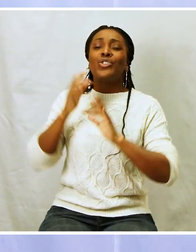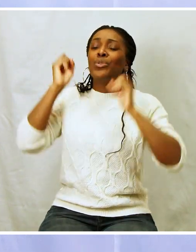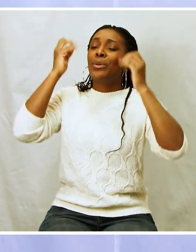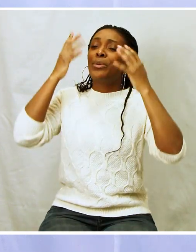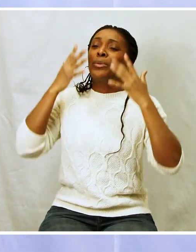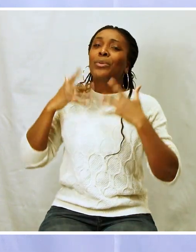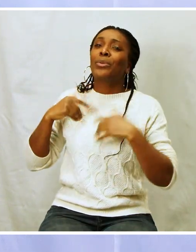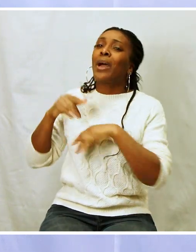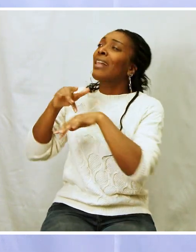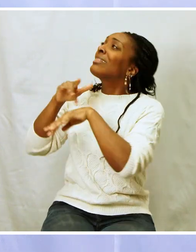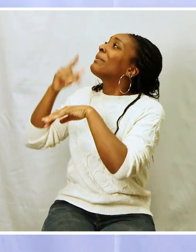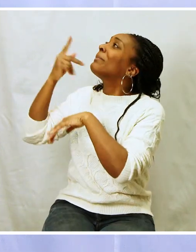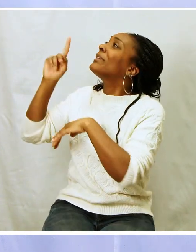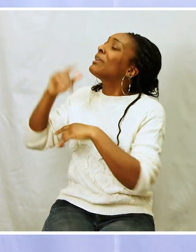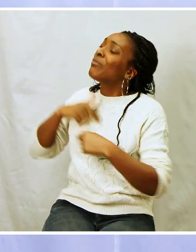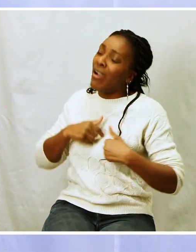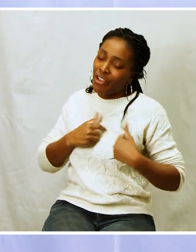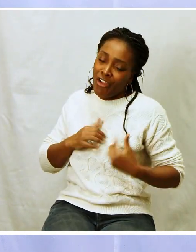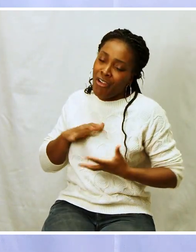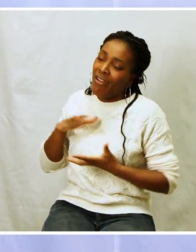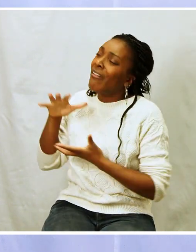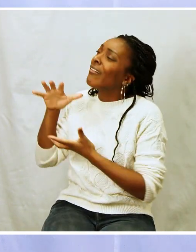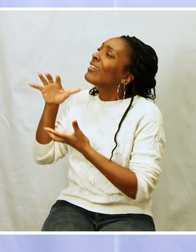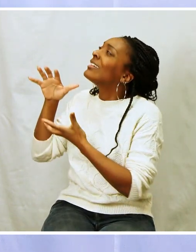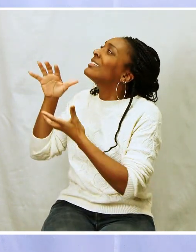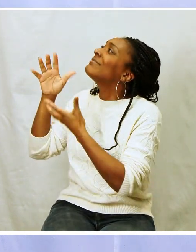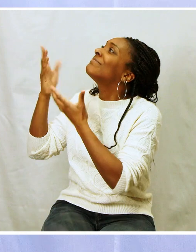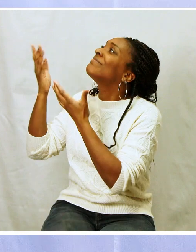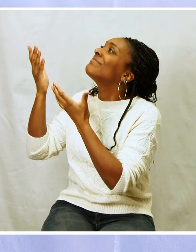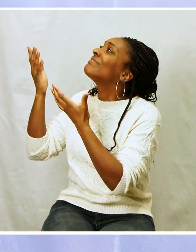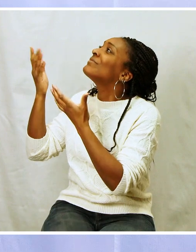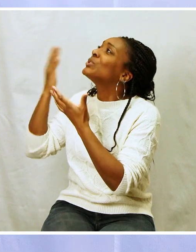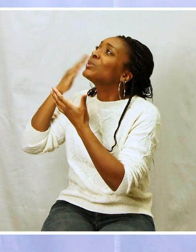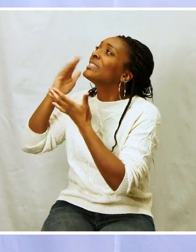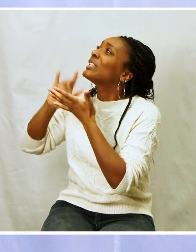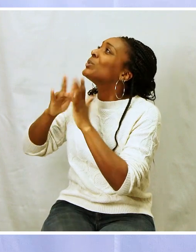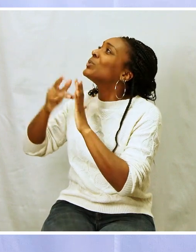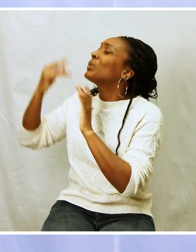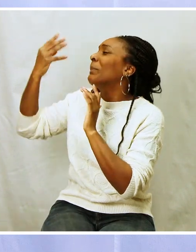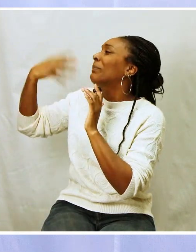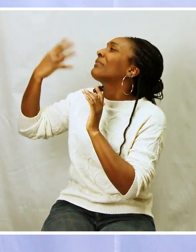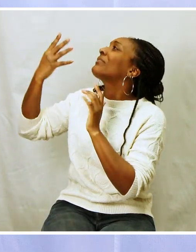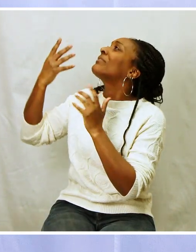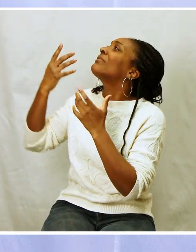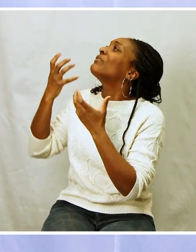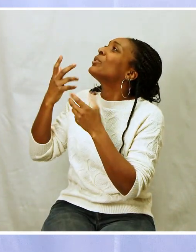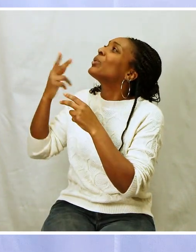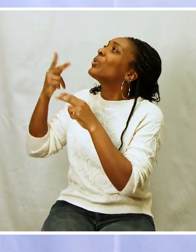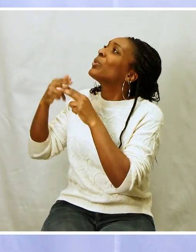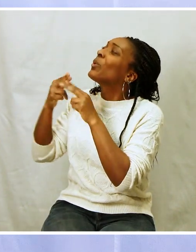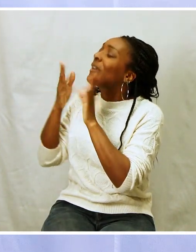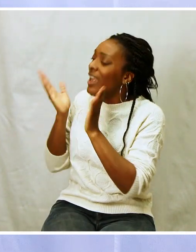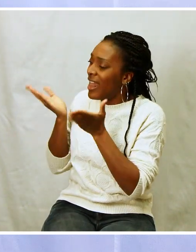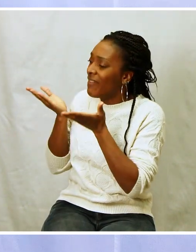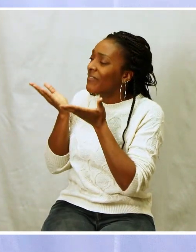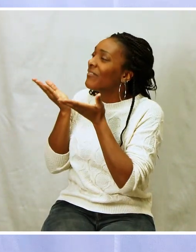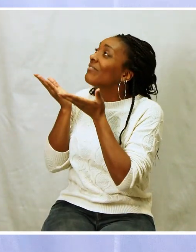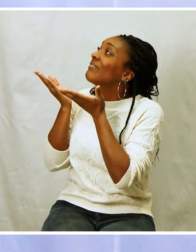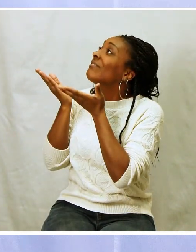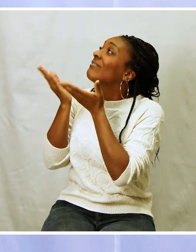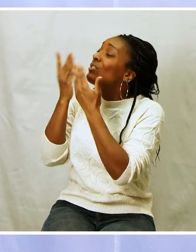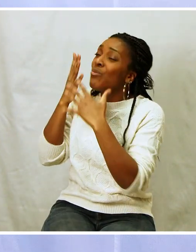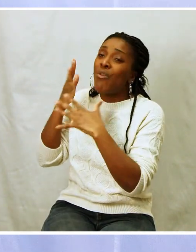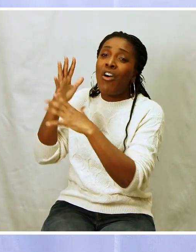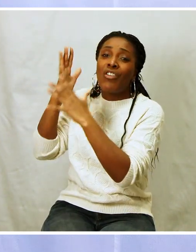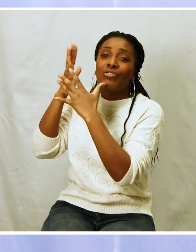et je viens à tes pieds, je viens répandre mon cœur, parce que je sais d'avance que tu sais toutes choses. Et je viens élever ton nom, prendre ce temps dans la